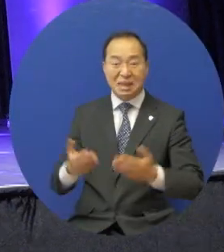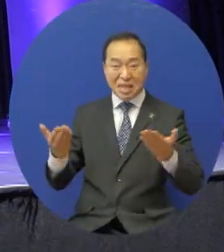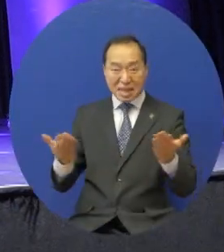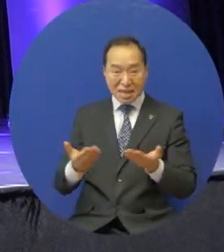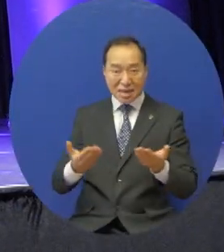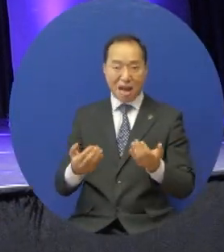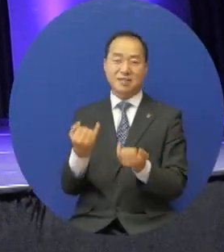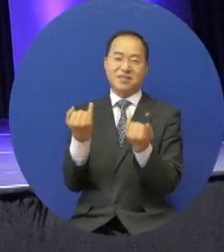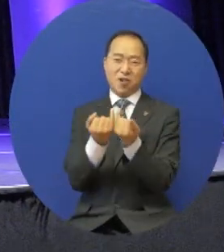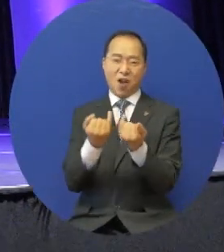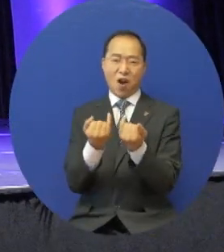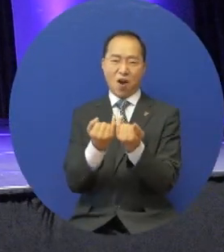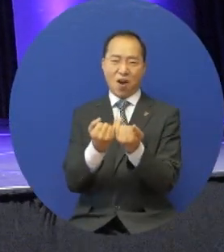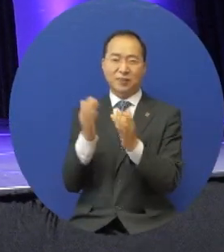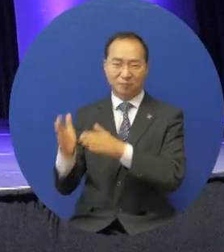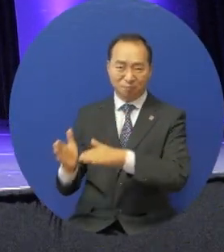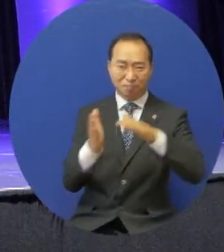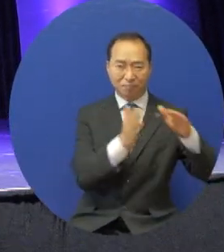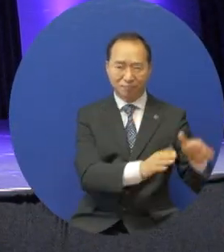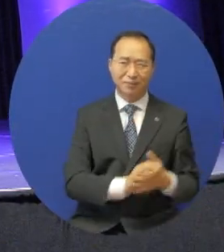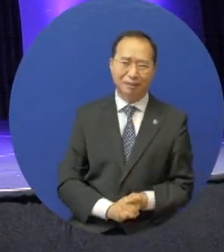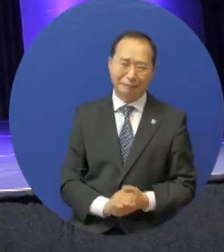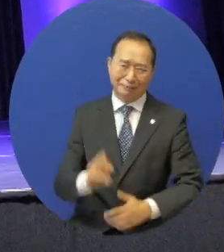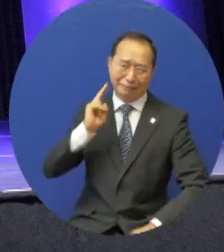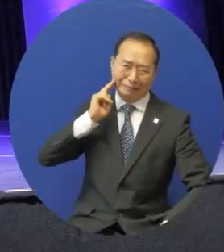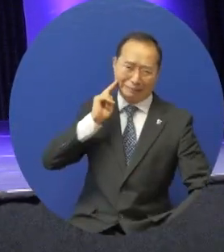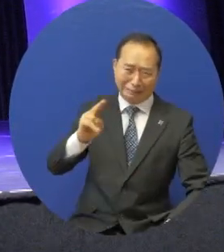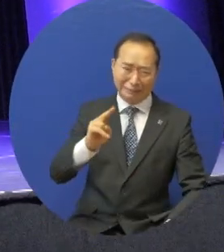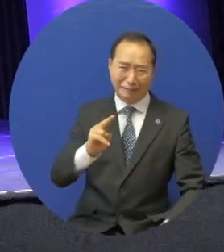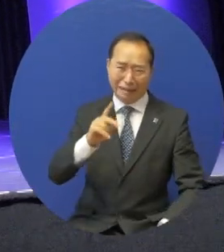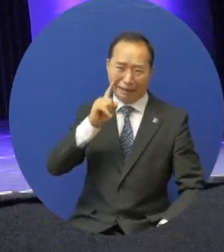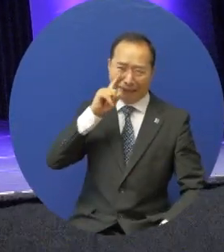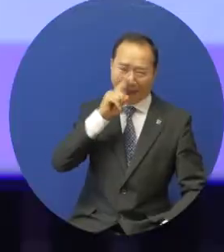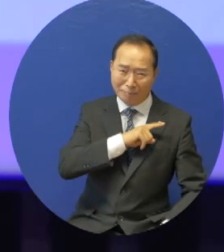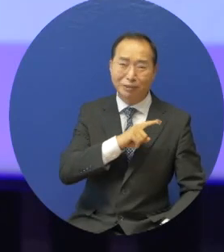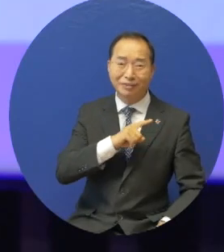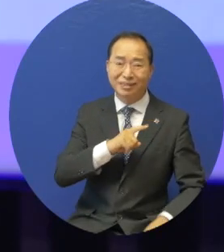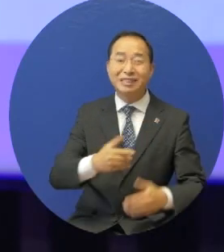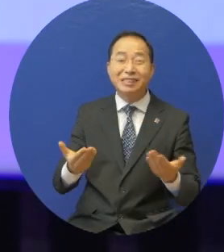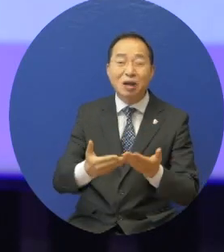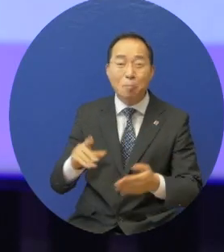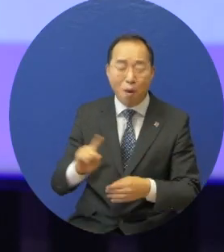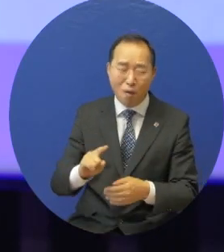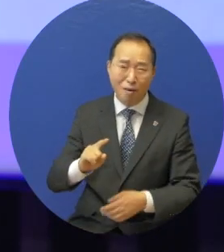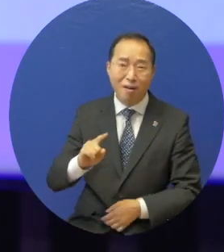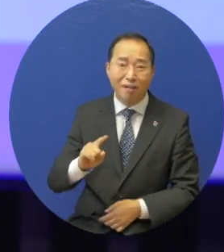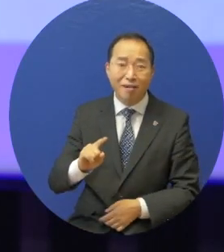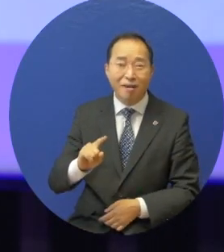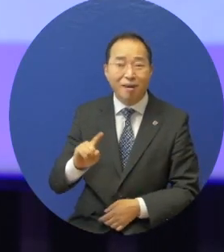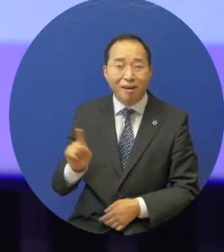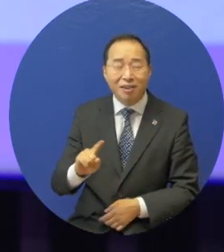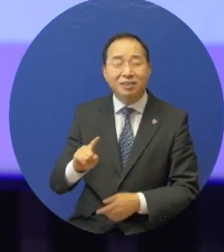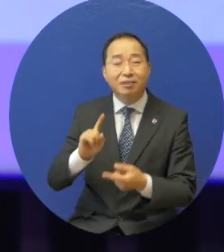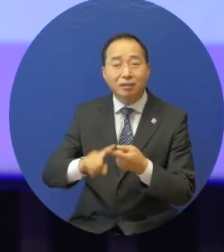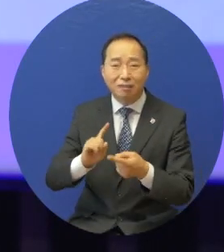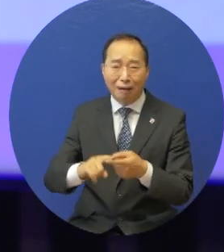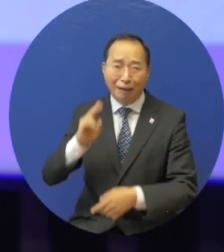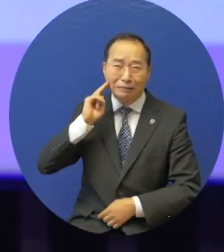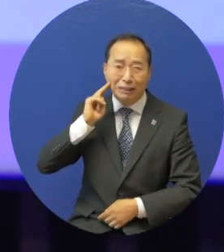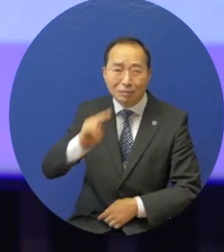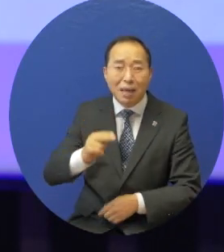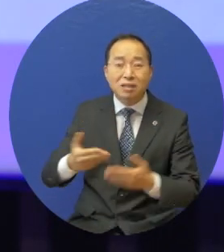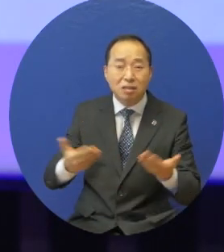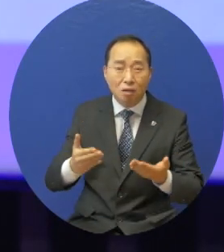일하는 여성들에 이어 극한 직업인데요. 너무너무 많아요. 사실은. 그런데 이 극한 직업이라고 했을 때